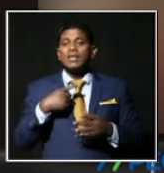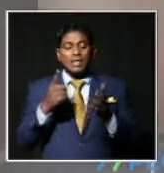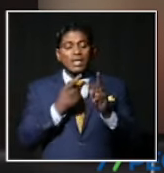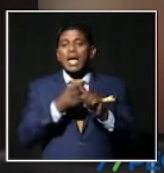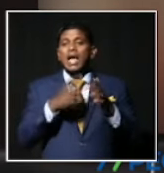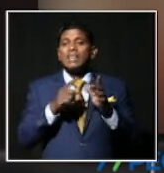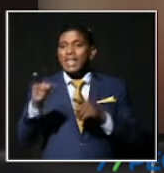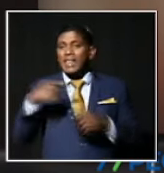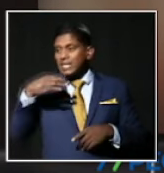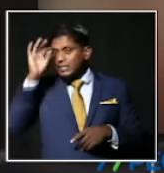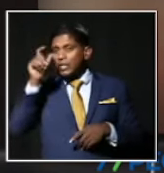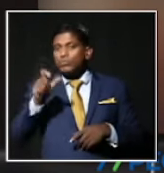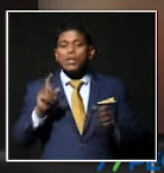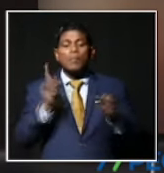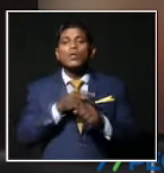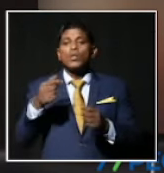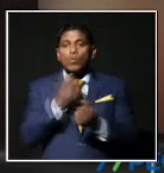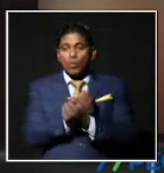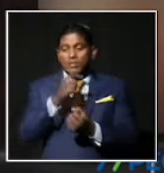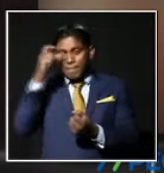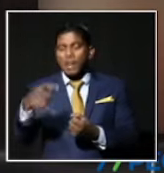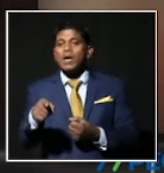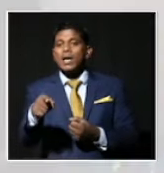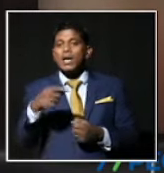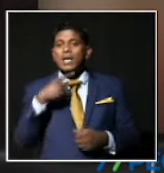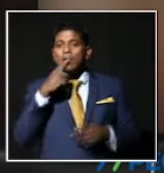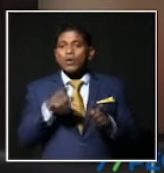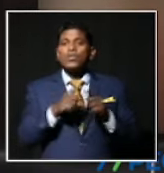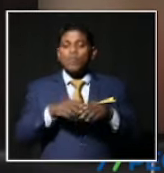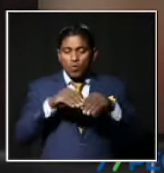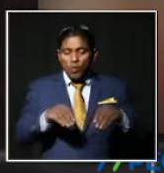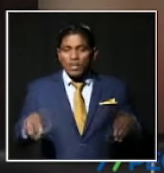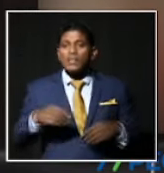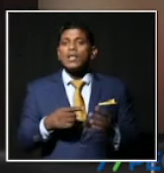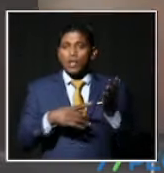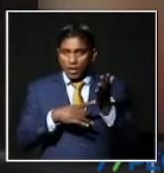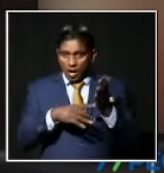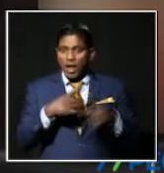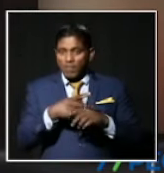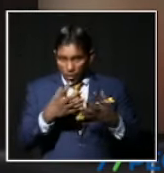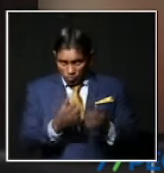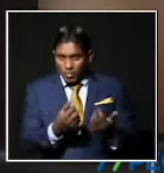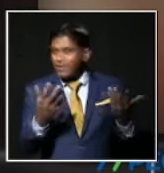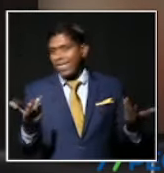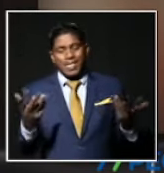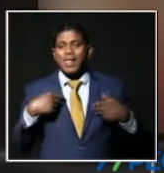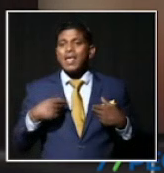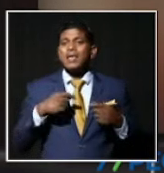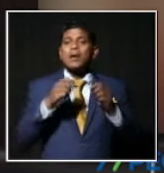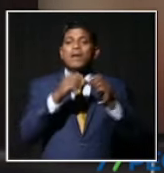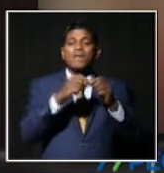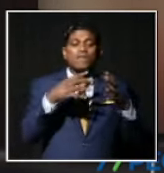සිංහල ජනතාව මරණ දැම්මේ පොලිසිය බලාගෙන ඉඳි. ඒ මොහොතේ ගොවීන් අතේ ආයුධ තිබුණද? වැලිකඩ බන්දනාගාරයේ සිරකරුවන් මරණ